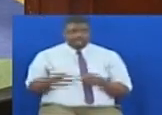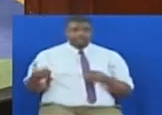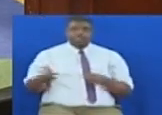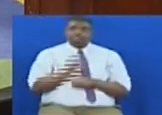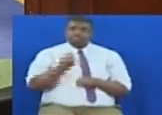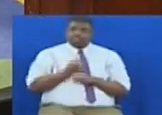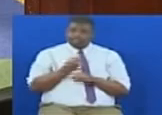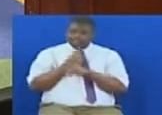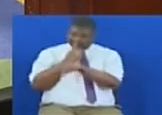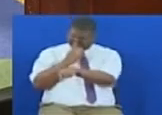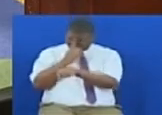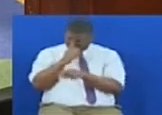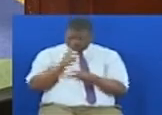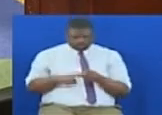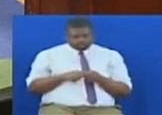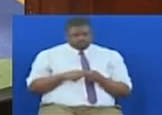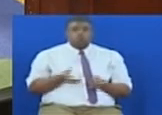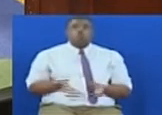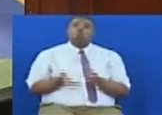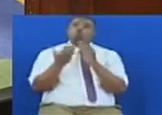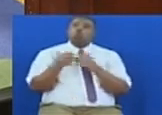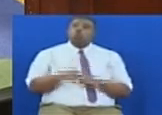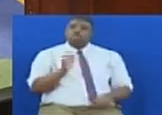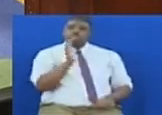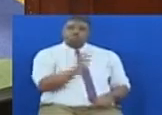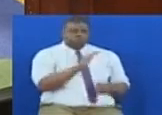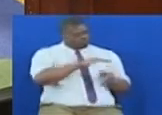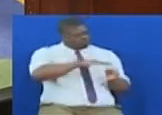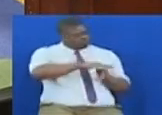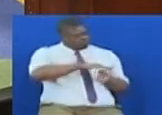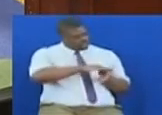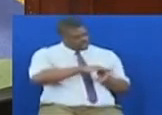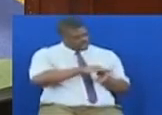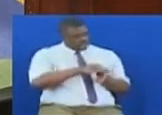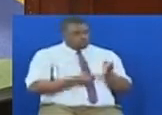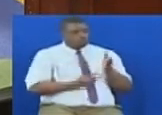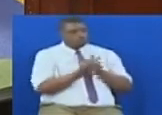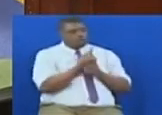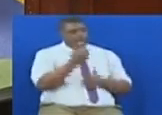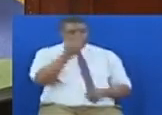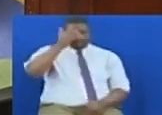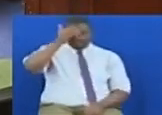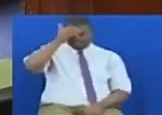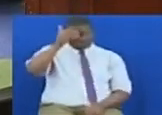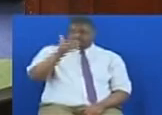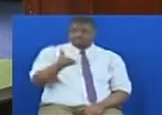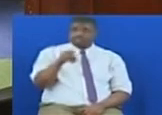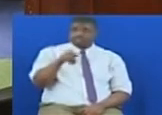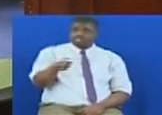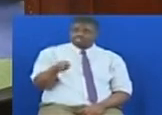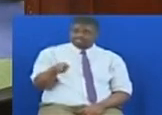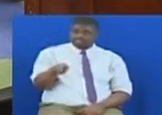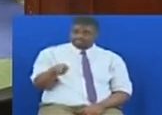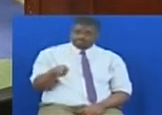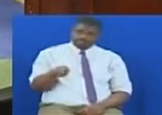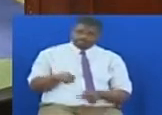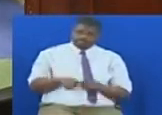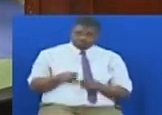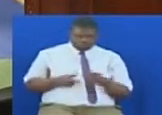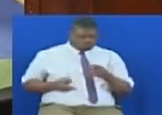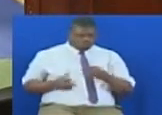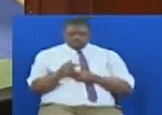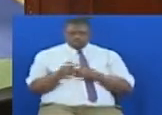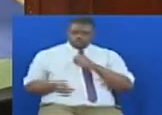imemfanya kutumia uwezo wake unaotokana na vipaji hivyo kuweza kukabiliana na ugonjwa